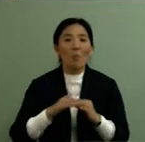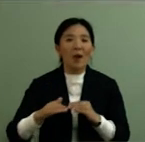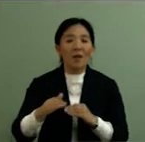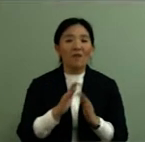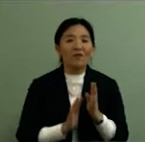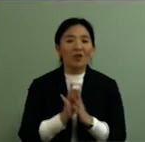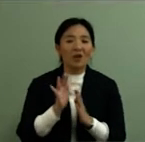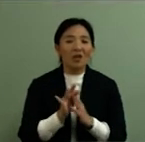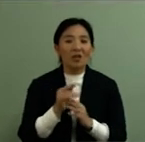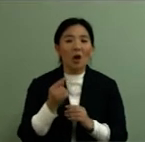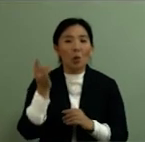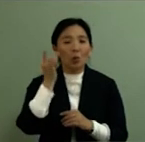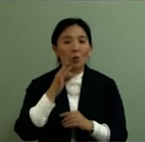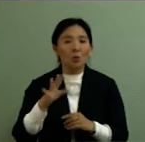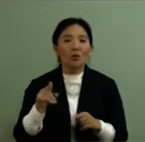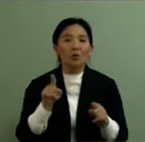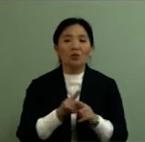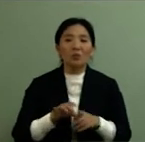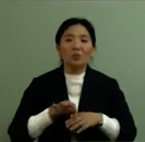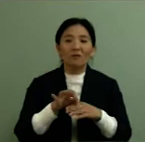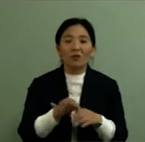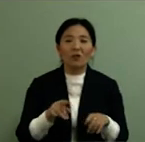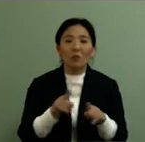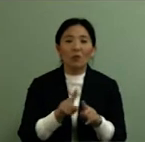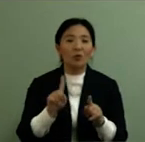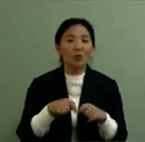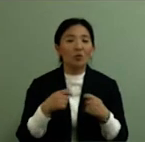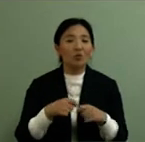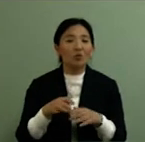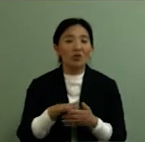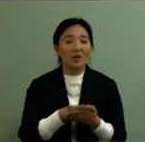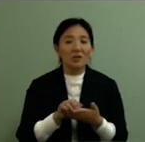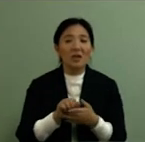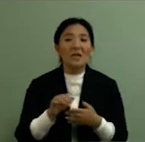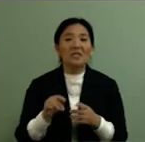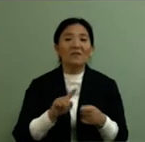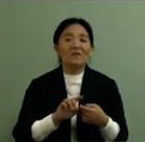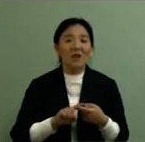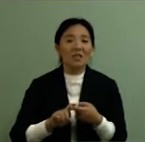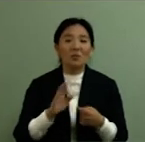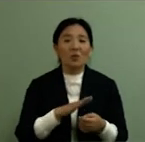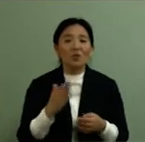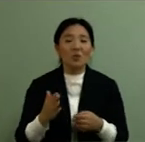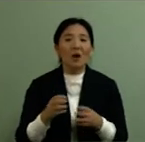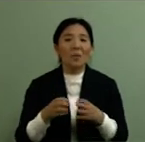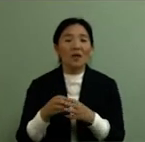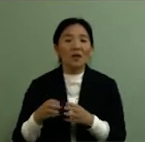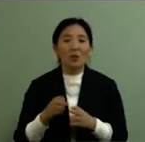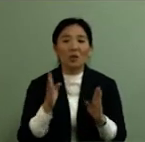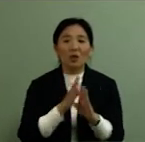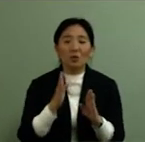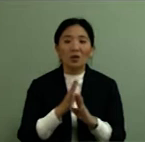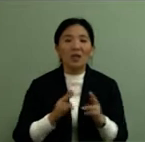есть выращивая монокультуру, тоже приводит к тому, что разрушаются связи между компонентами природы.